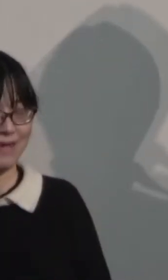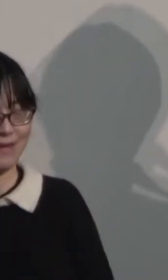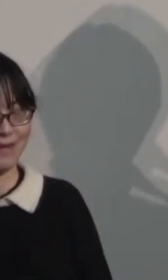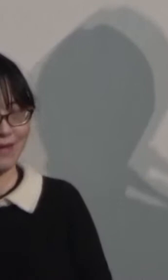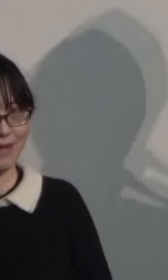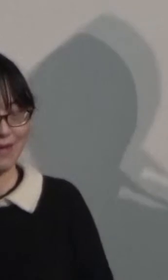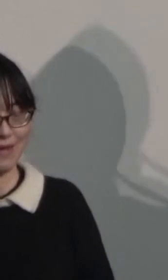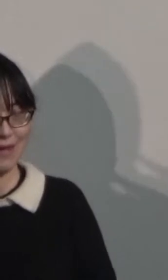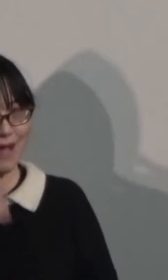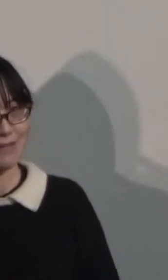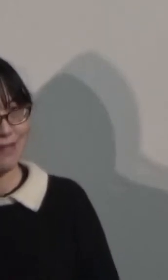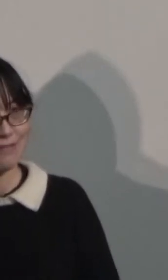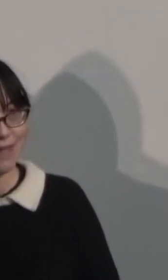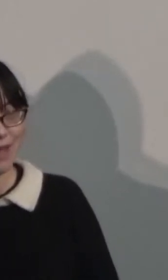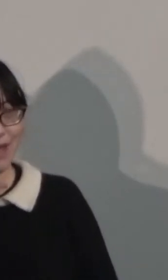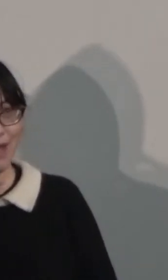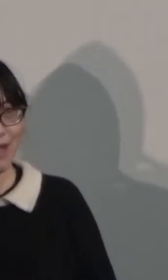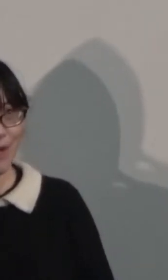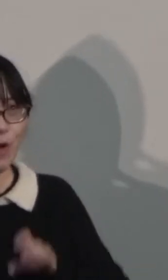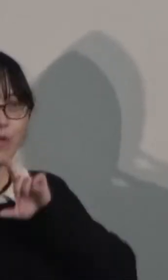先生は答えました。